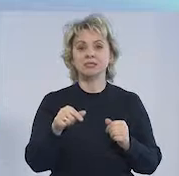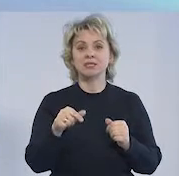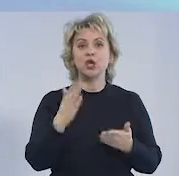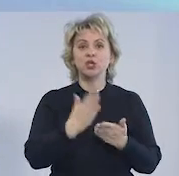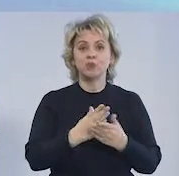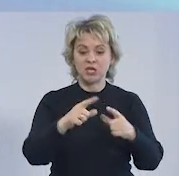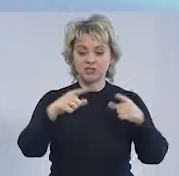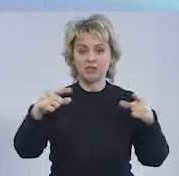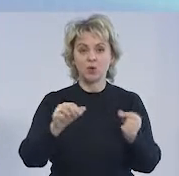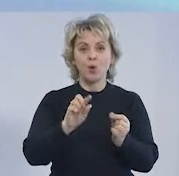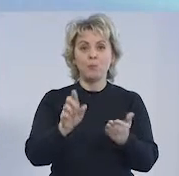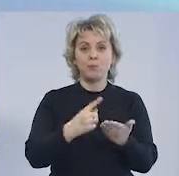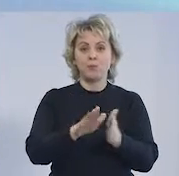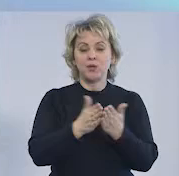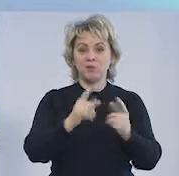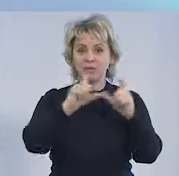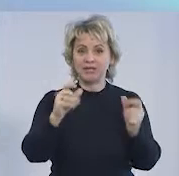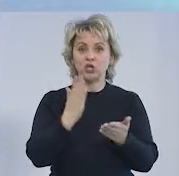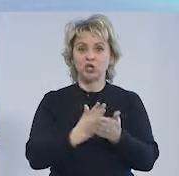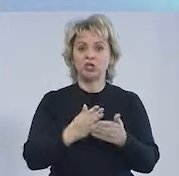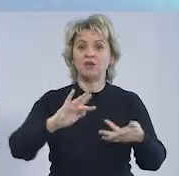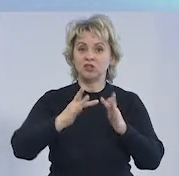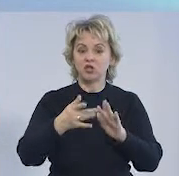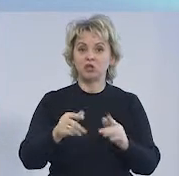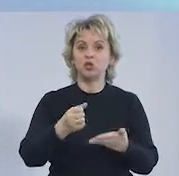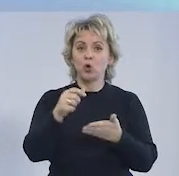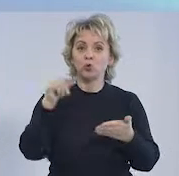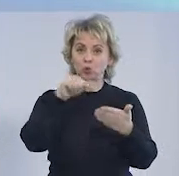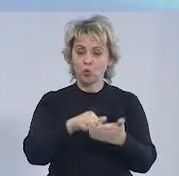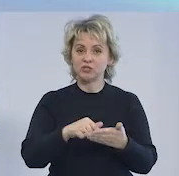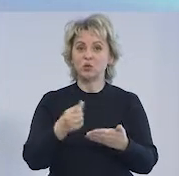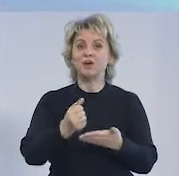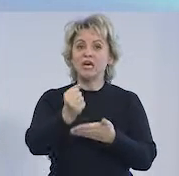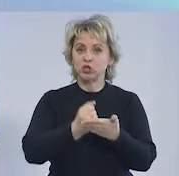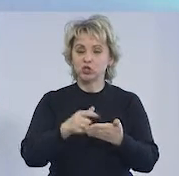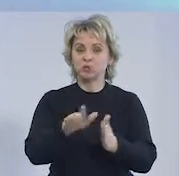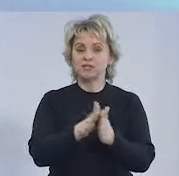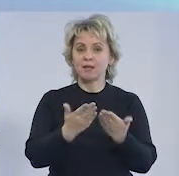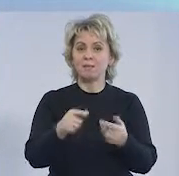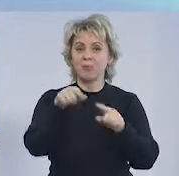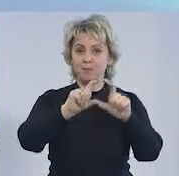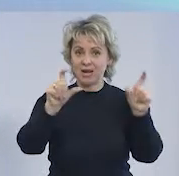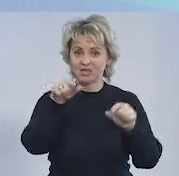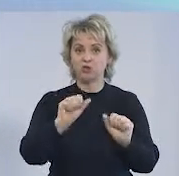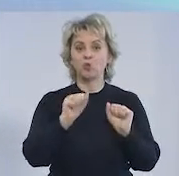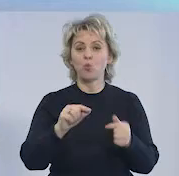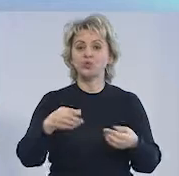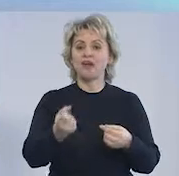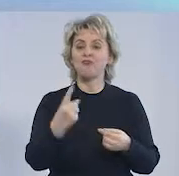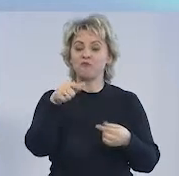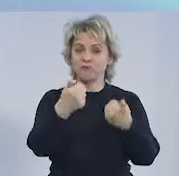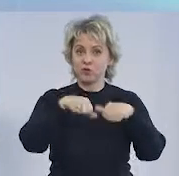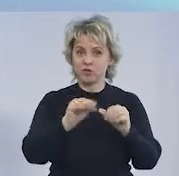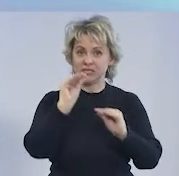являетесь, имеете абонемент библиотеки и имеете онлайн-доступ к интернет-ресурсам библиотеки, сможете правильно оформить ссылку на